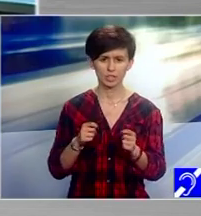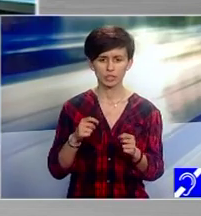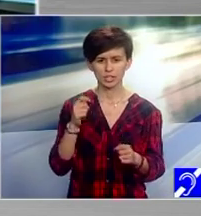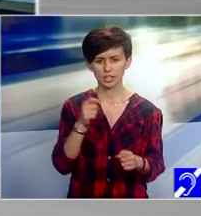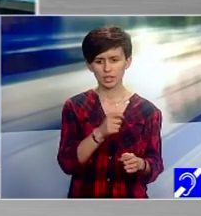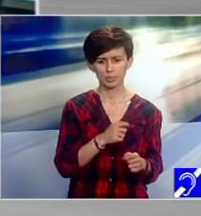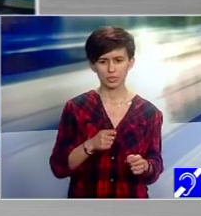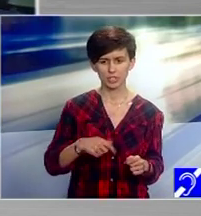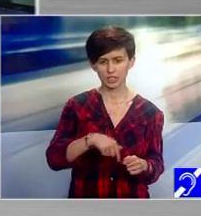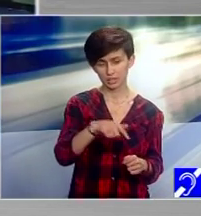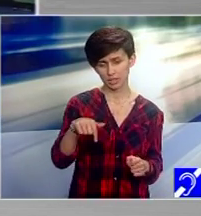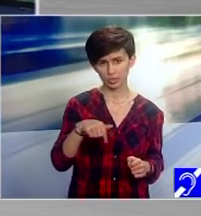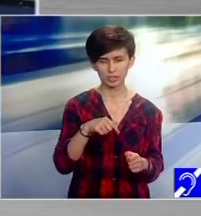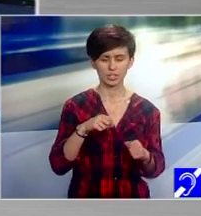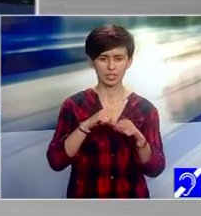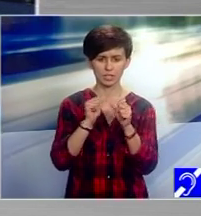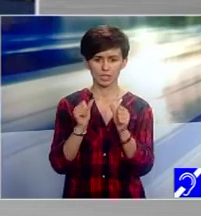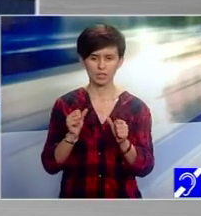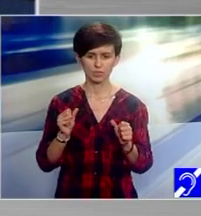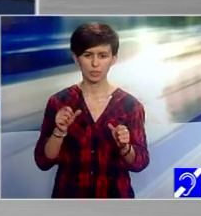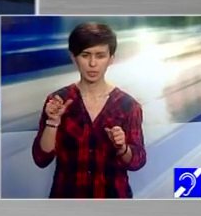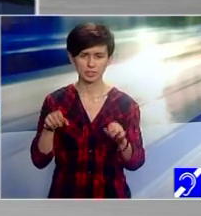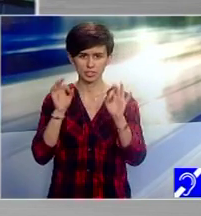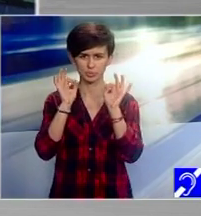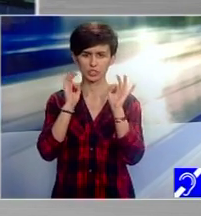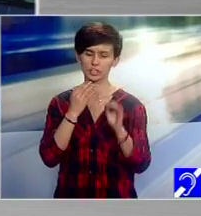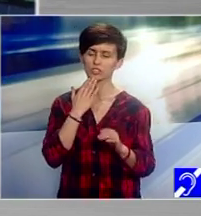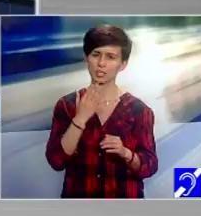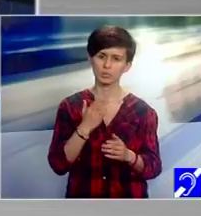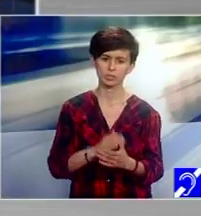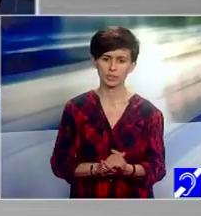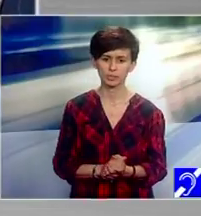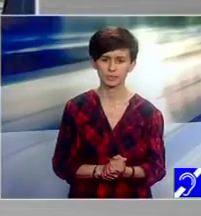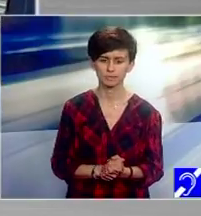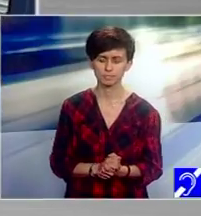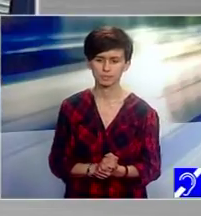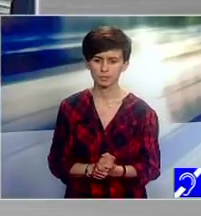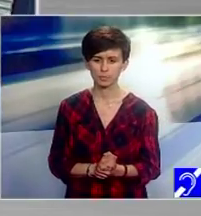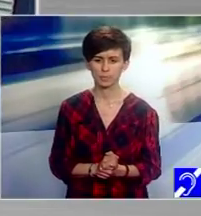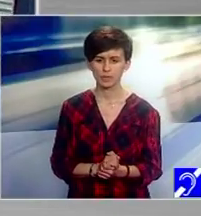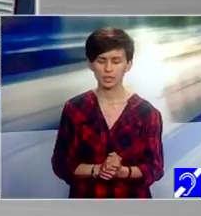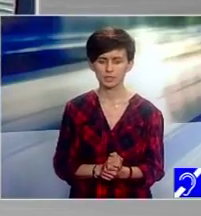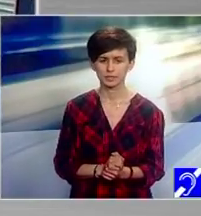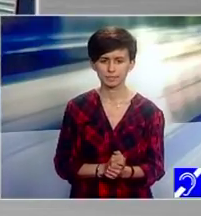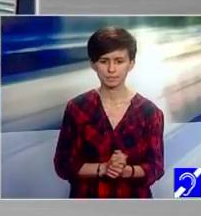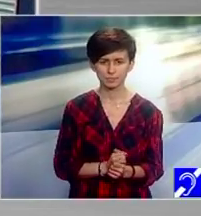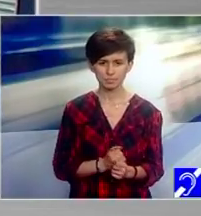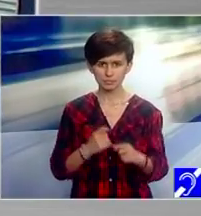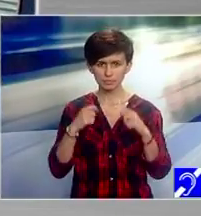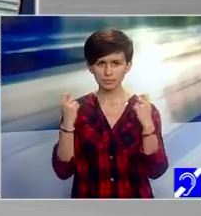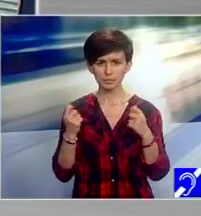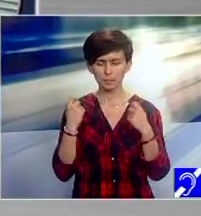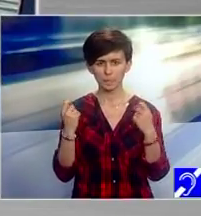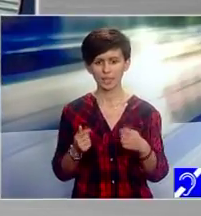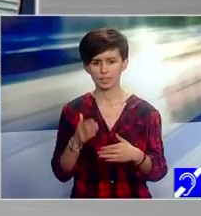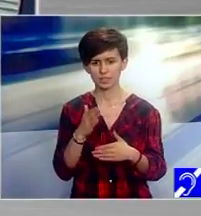noastre, ei formează specialiști și le mulțumim și pe această cale. Și desigur, festivalul se